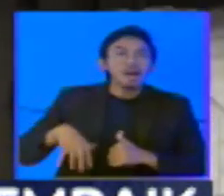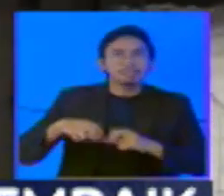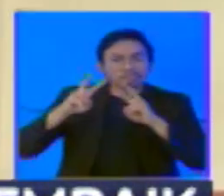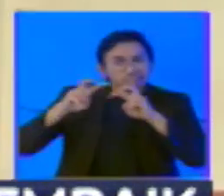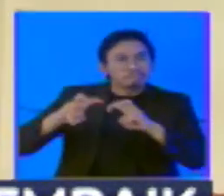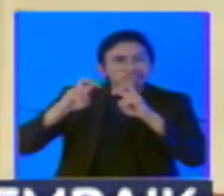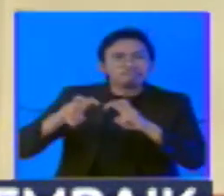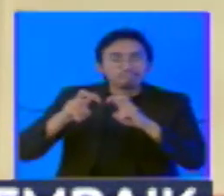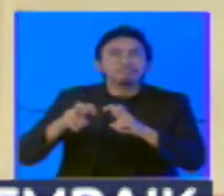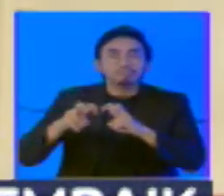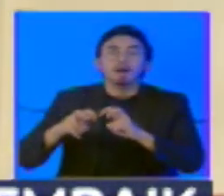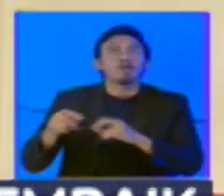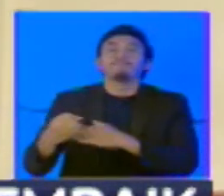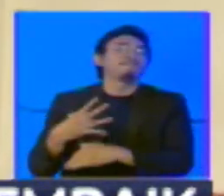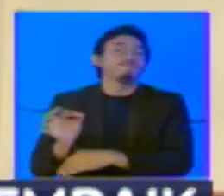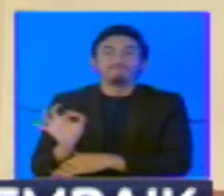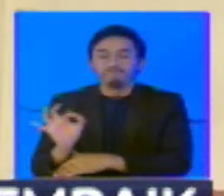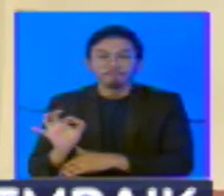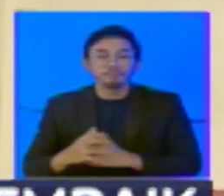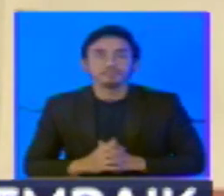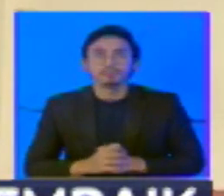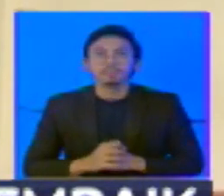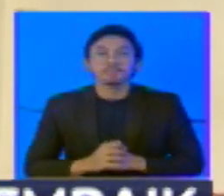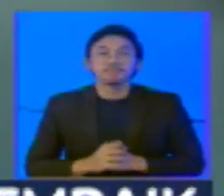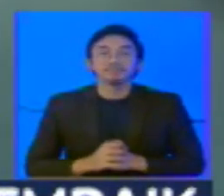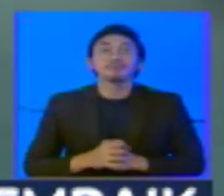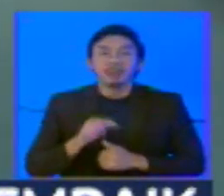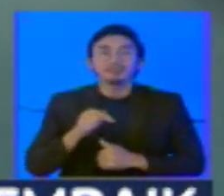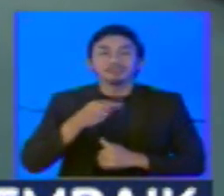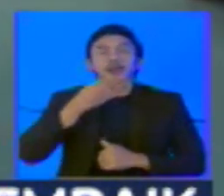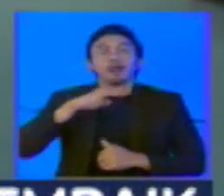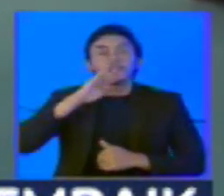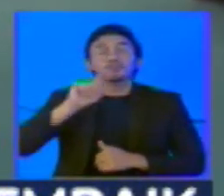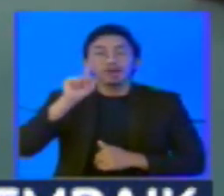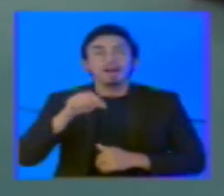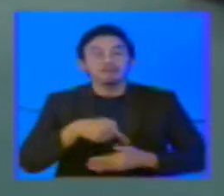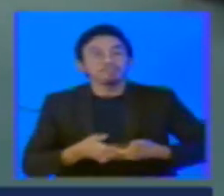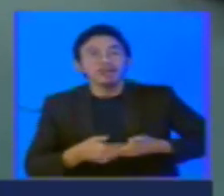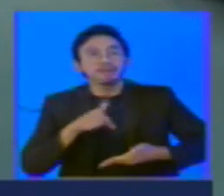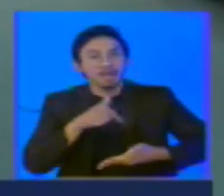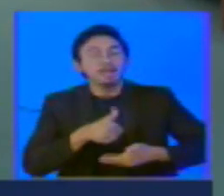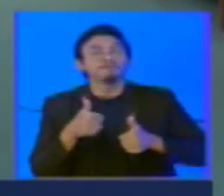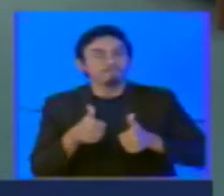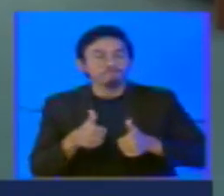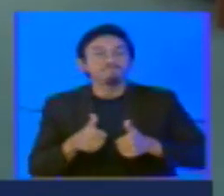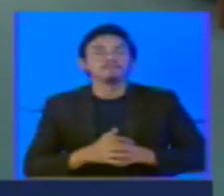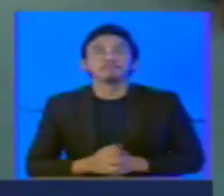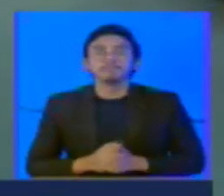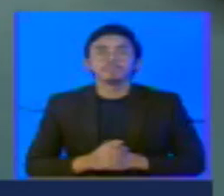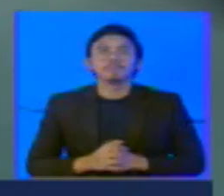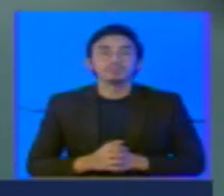mandiri. Saat ini kondisinya alhamdulillah membaik. Ya, mudah-mudahan dengan daya